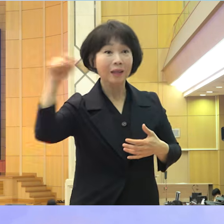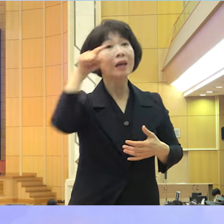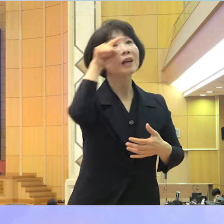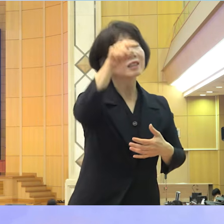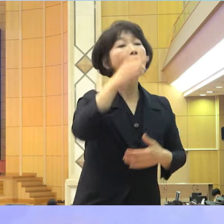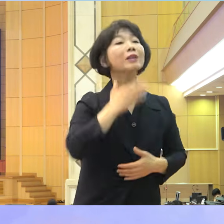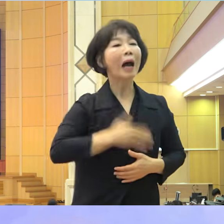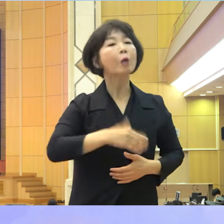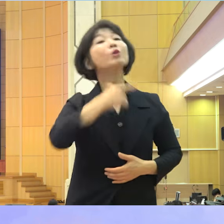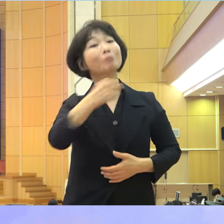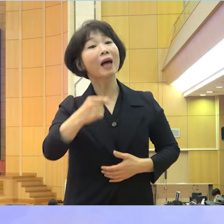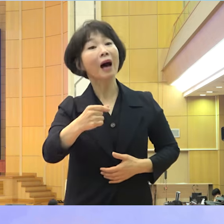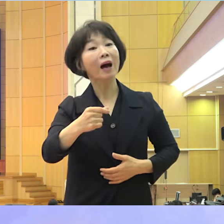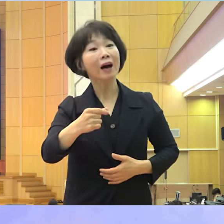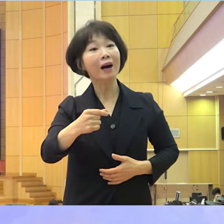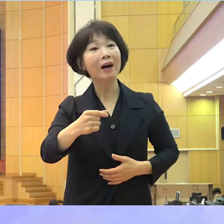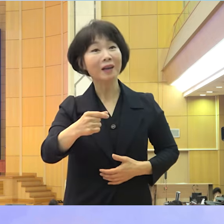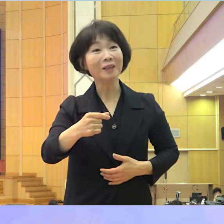사주라고 하는 게 있어요.